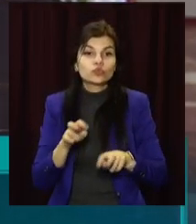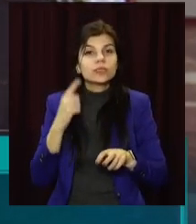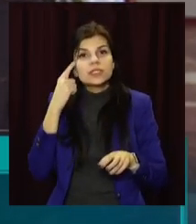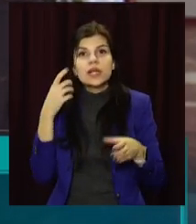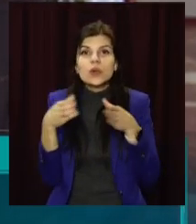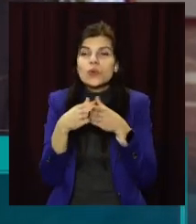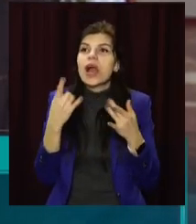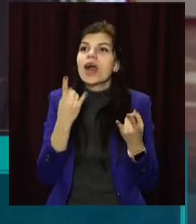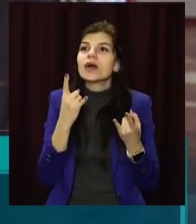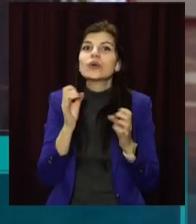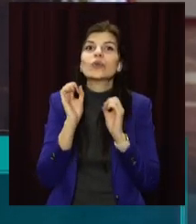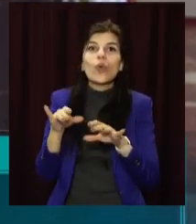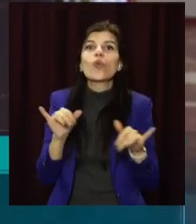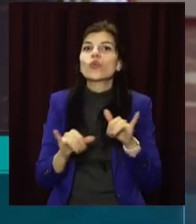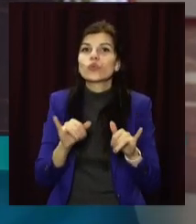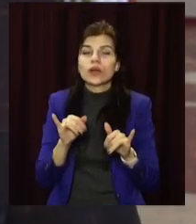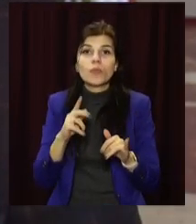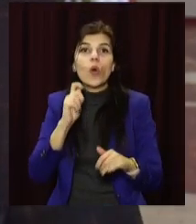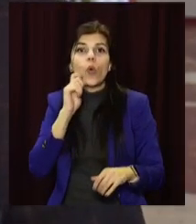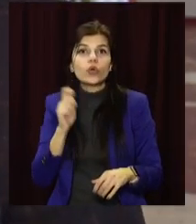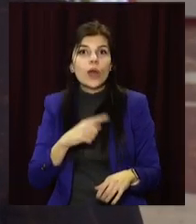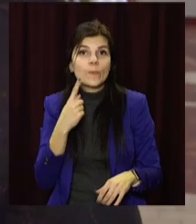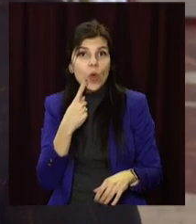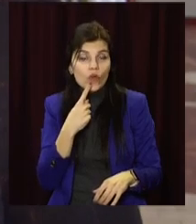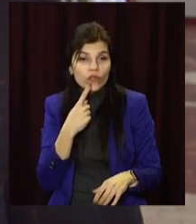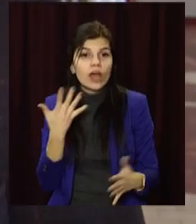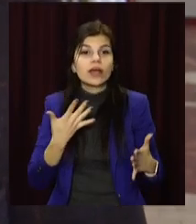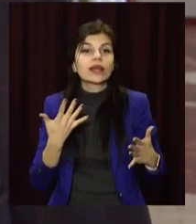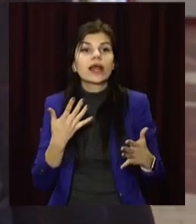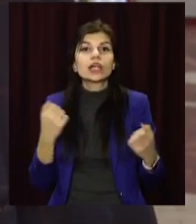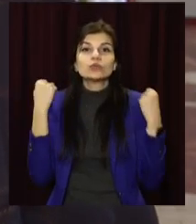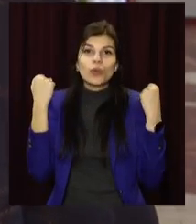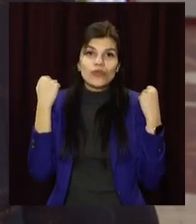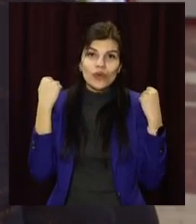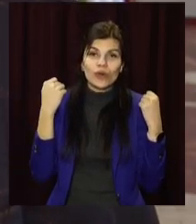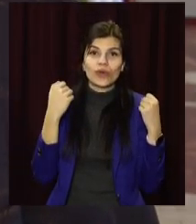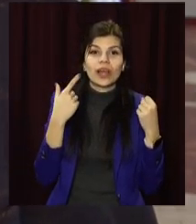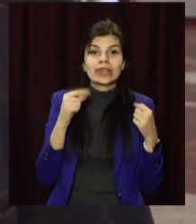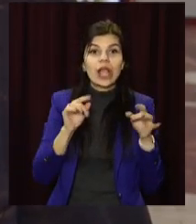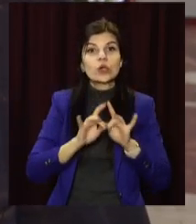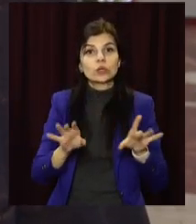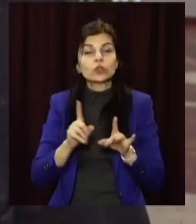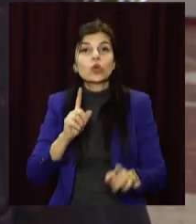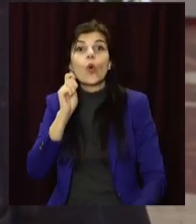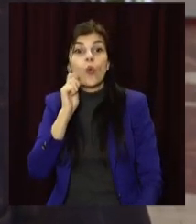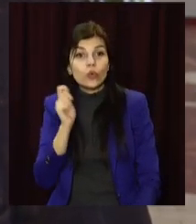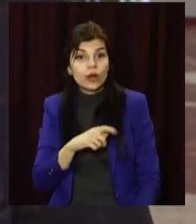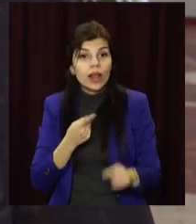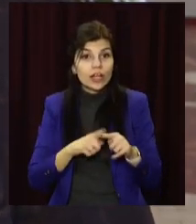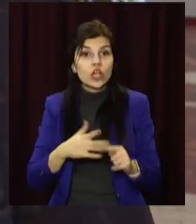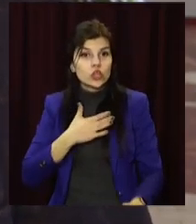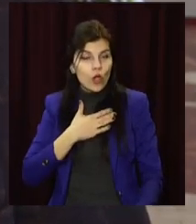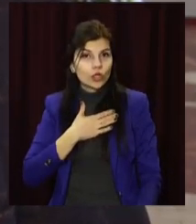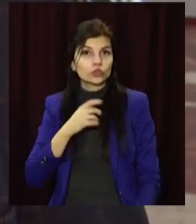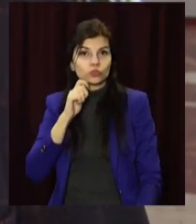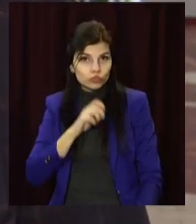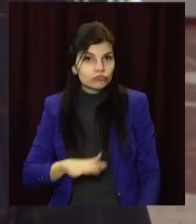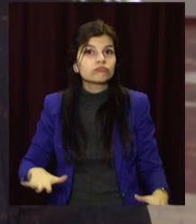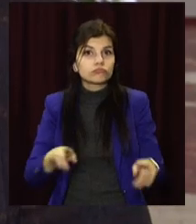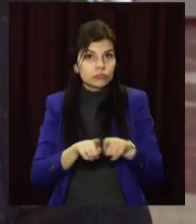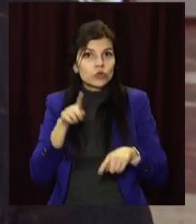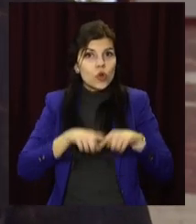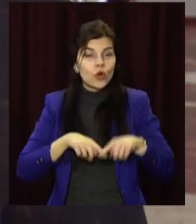гуртки спортивні, де б викладали українською мовою, які б шукали спортивні гуртки, де б розповідали, що Україна – це наша батьківщина, що